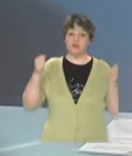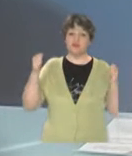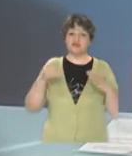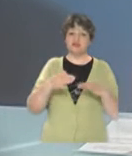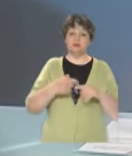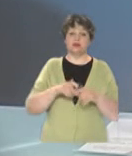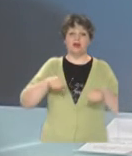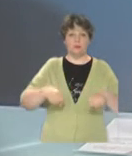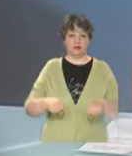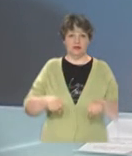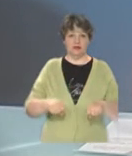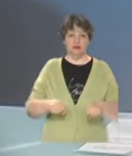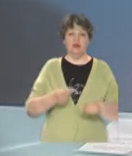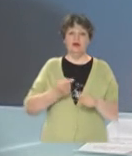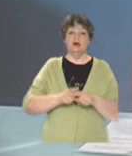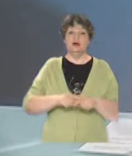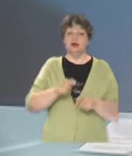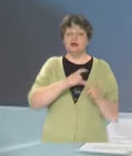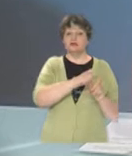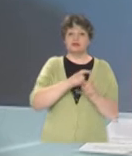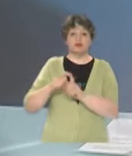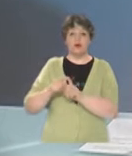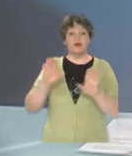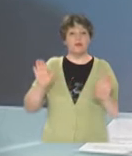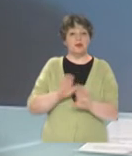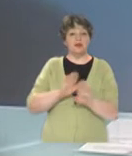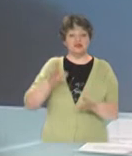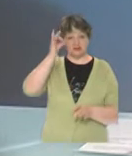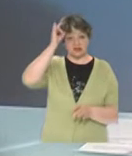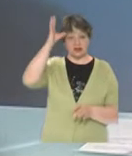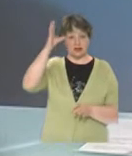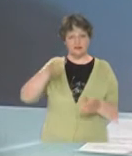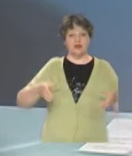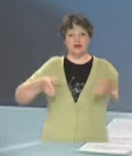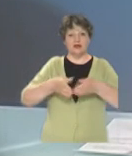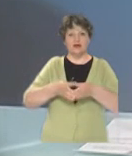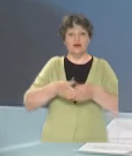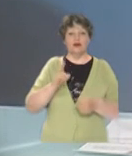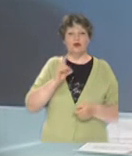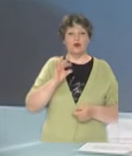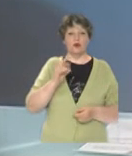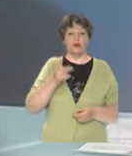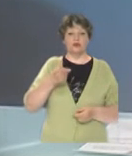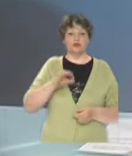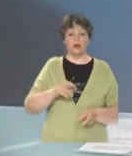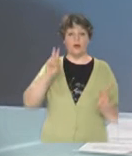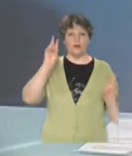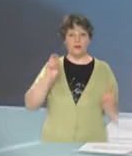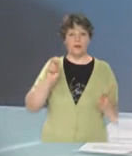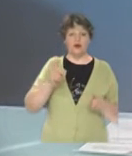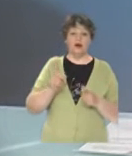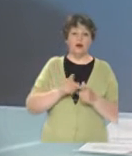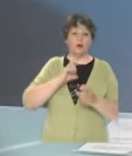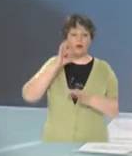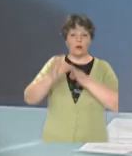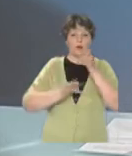разом підкорювачів байків. Гаслом цього сезону стали рядки із пісні відомого українського гурту «Танок на Майдані Конго» «Космос буде або